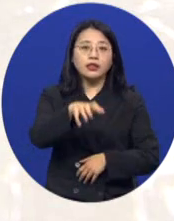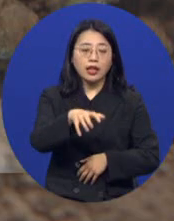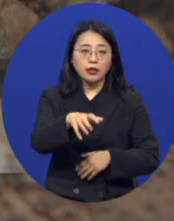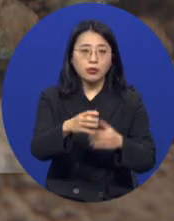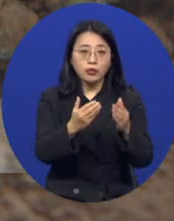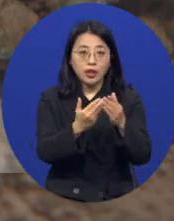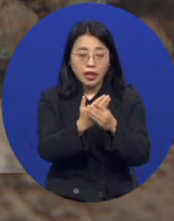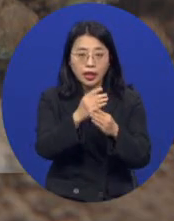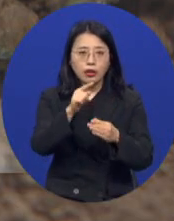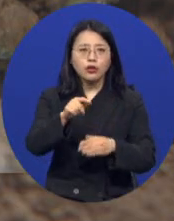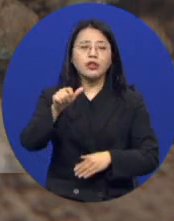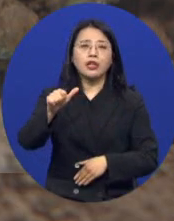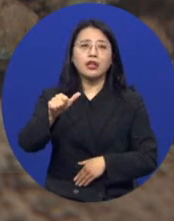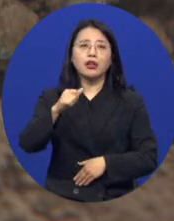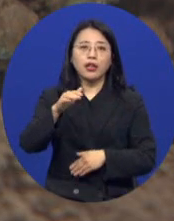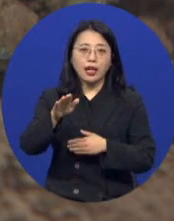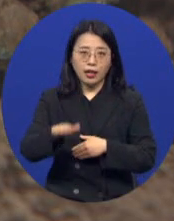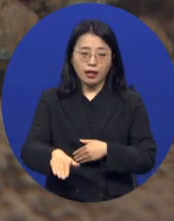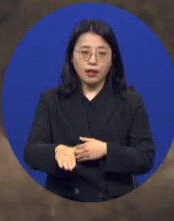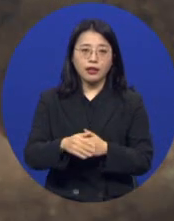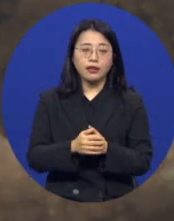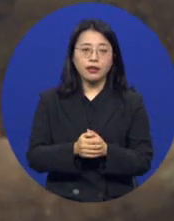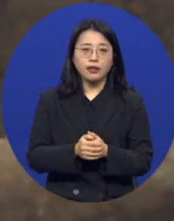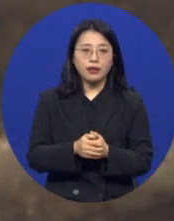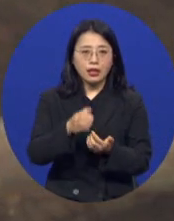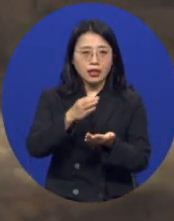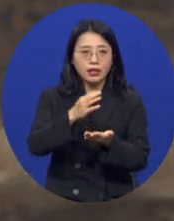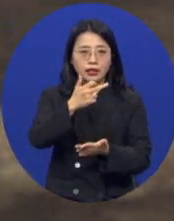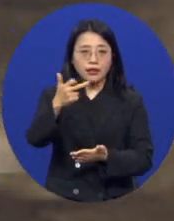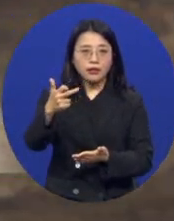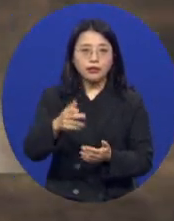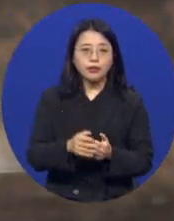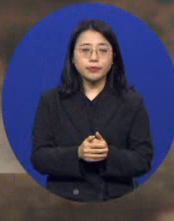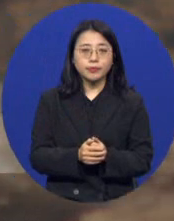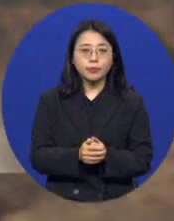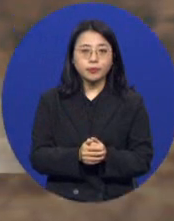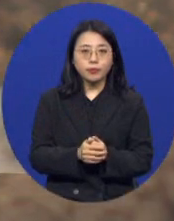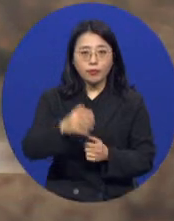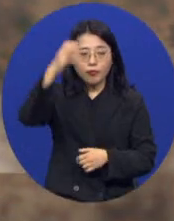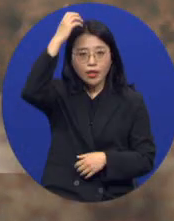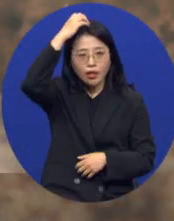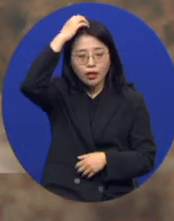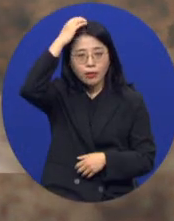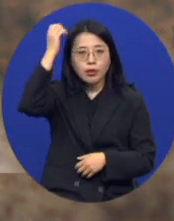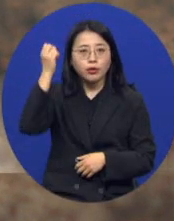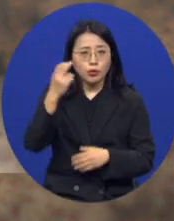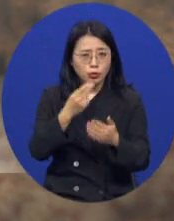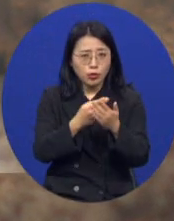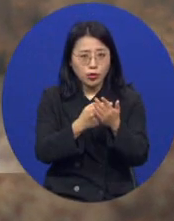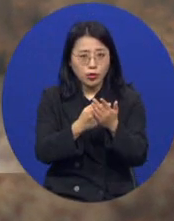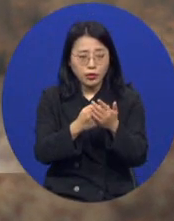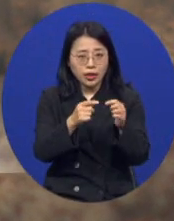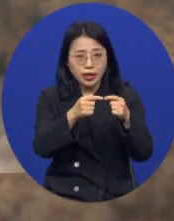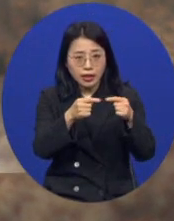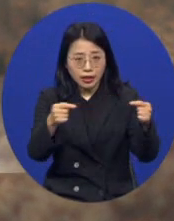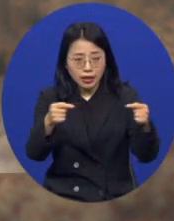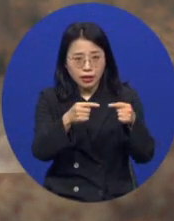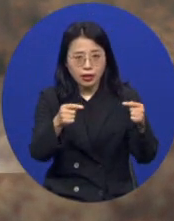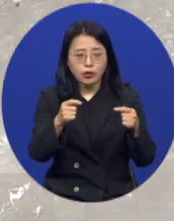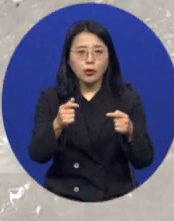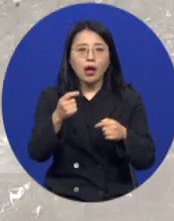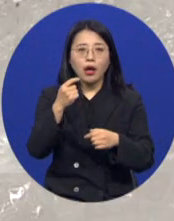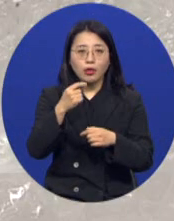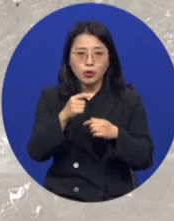돼 학술적 가치가 높습니다. 또한 지붕과 난간, 창틀이 정교하게 조각돼 당시